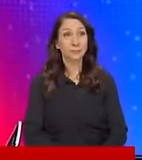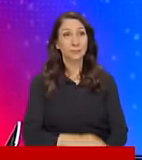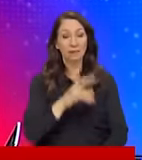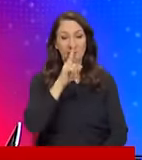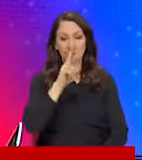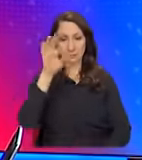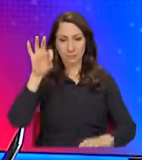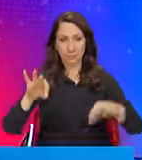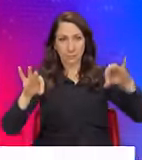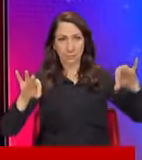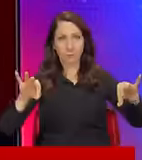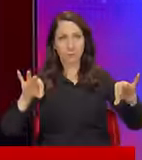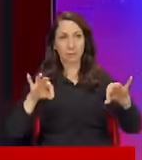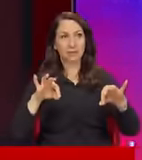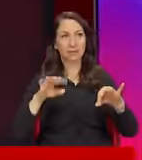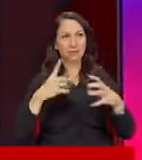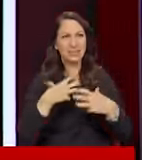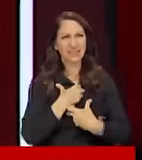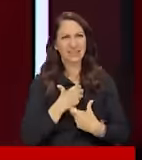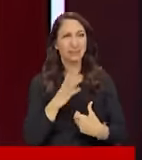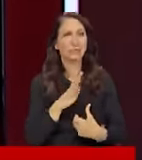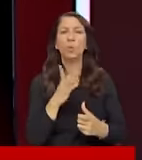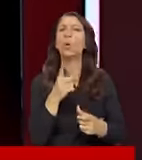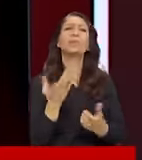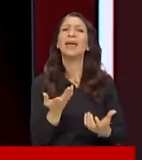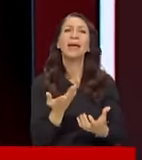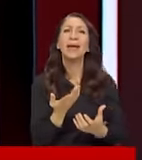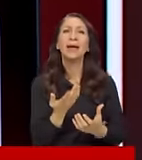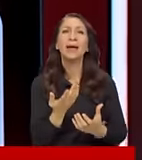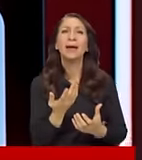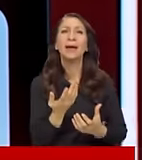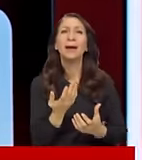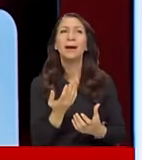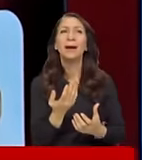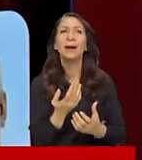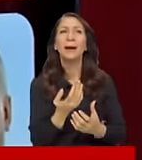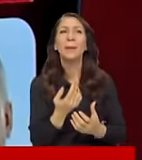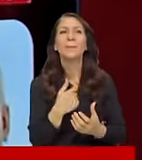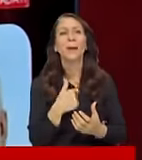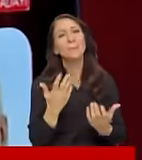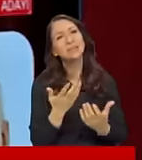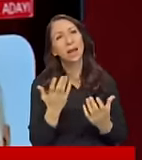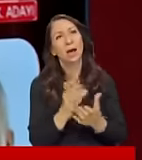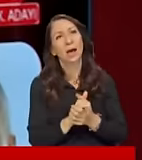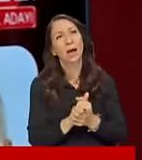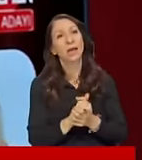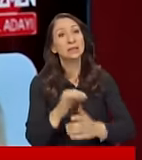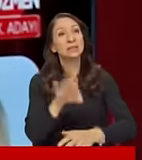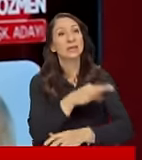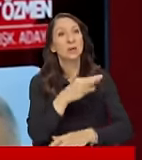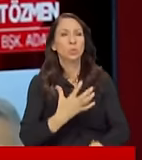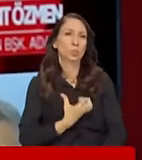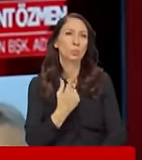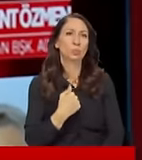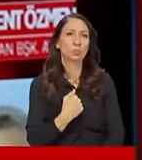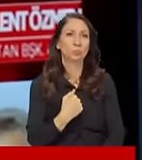noktada aslında bir sıkıntımız oluştu. Nedir o sıkıntı? Ben mesela Sarıyer'de